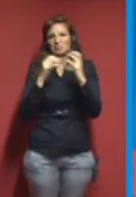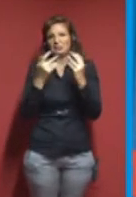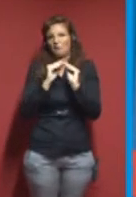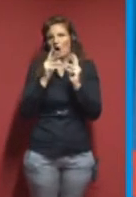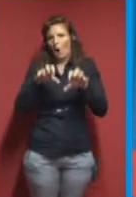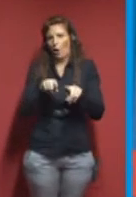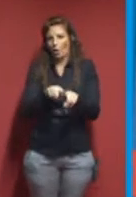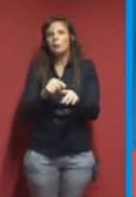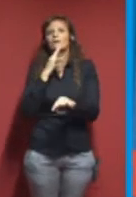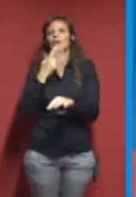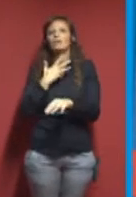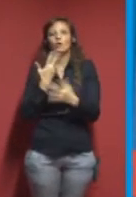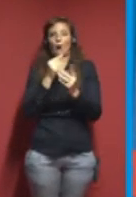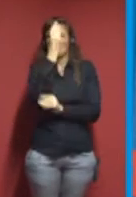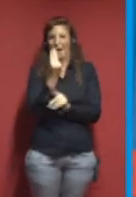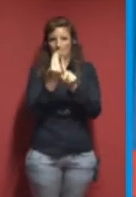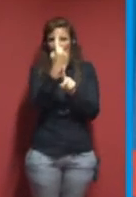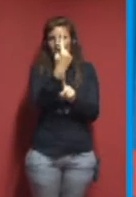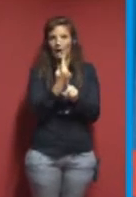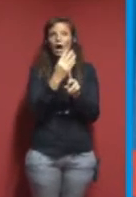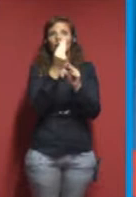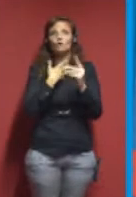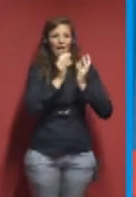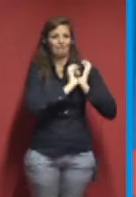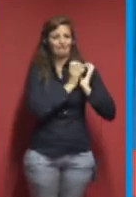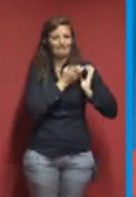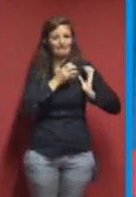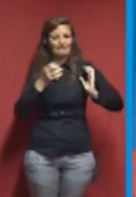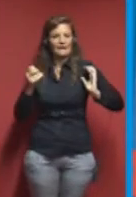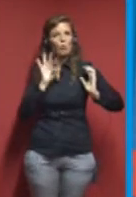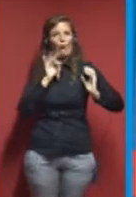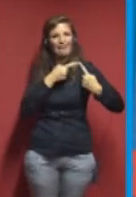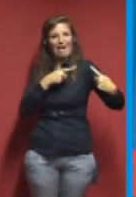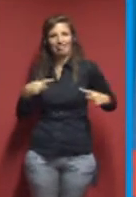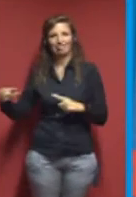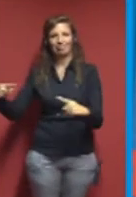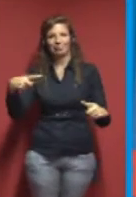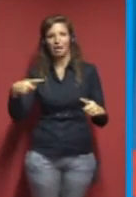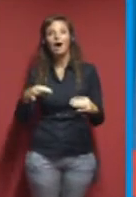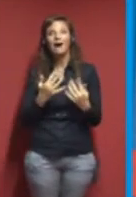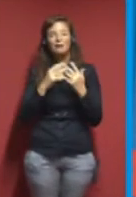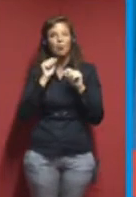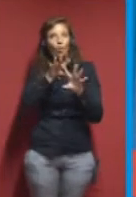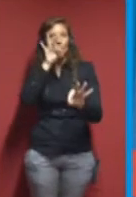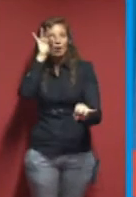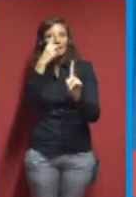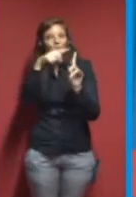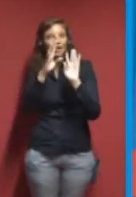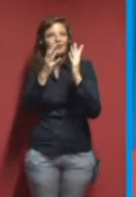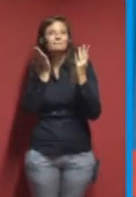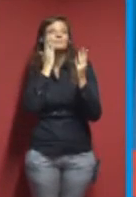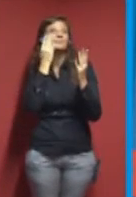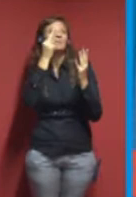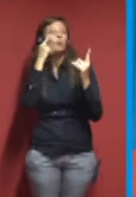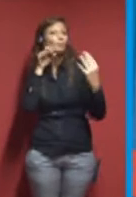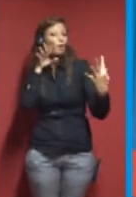40 versione di una bambola ed è possibile scegliere quelle che assomiglia di più voi